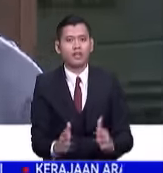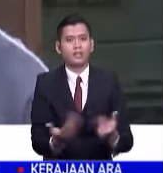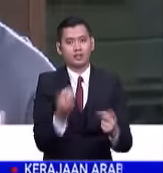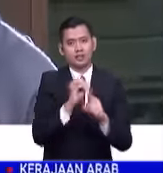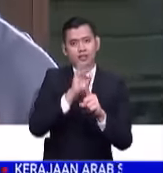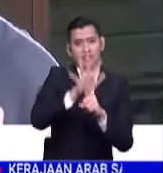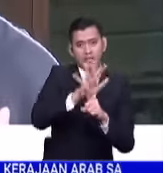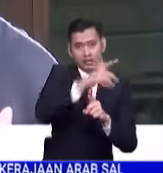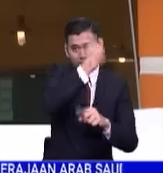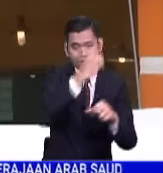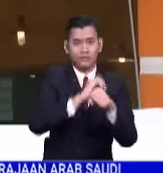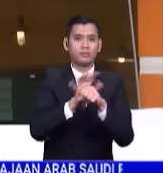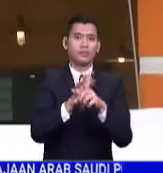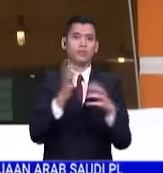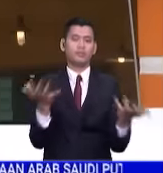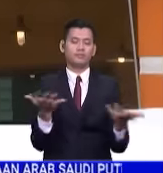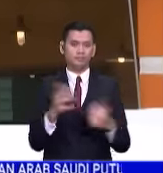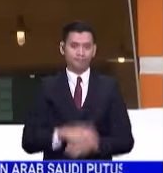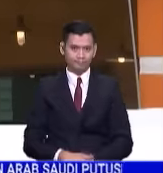mereka tak adalah kita.